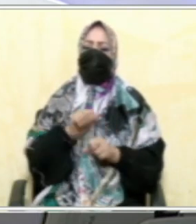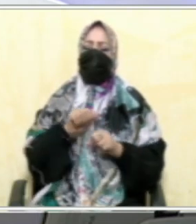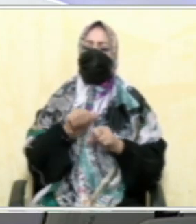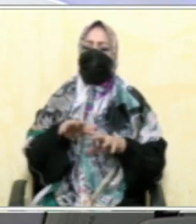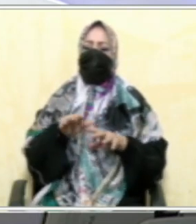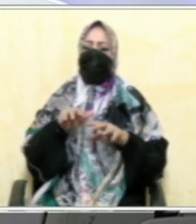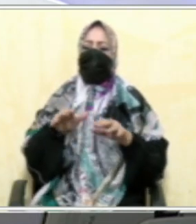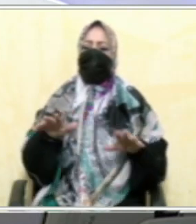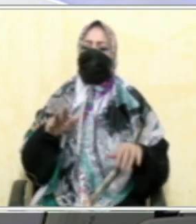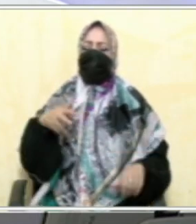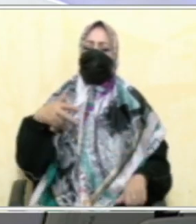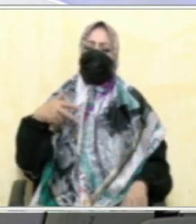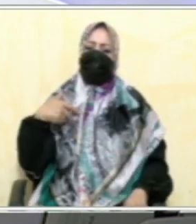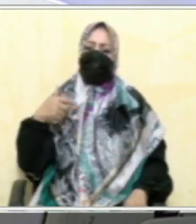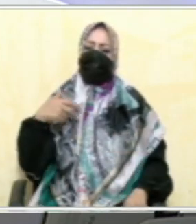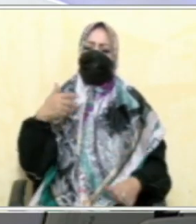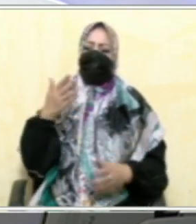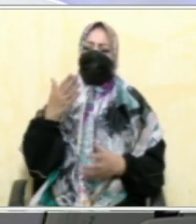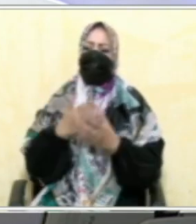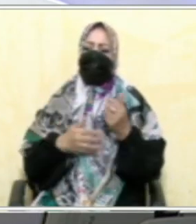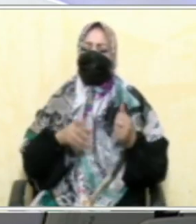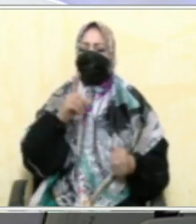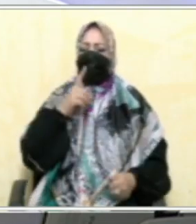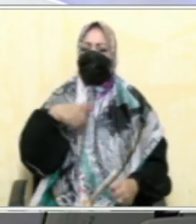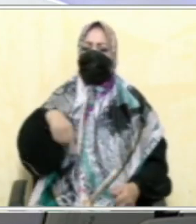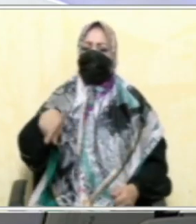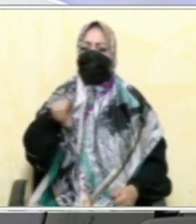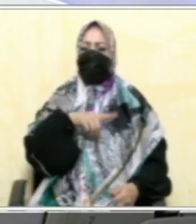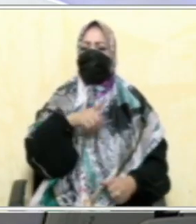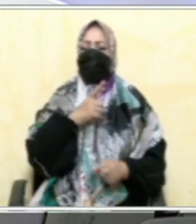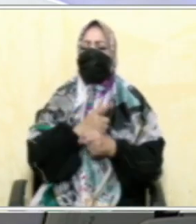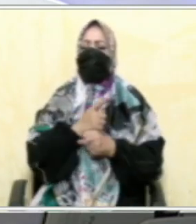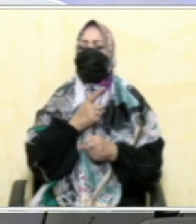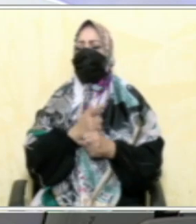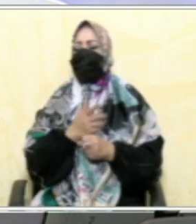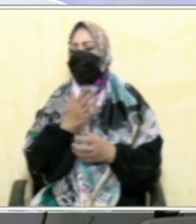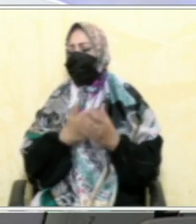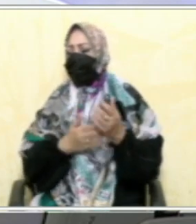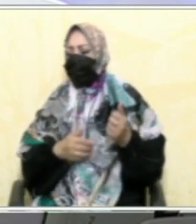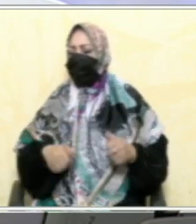أنا شاهدة الأخت جميلة على أن هناك يعني